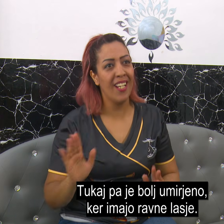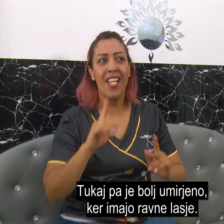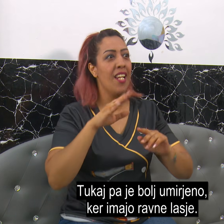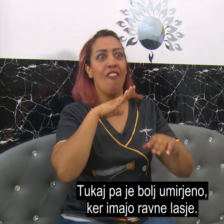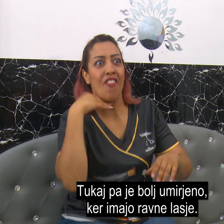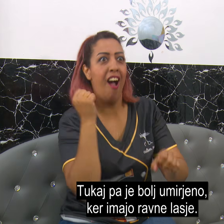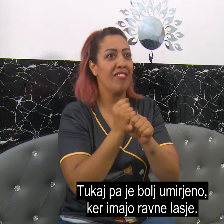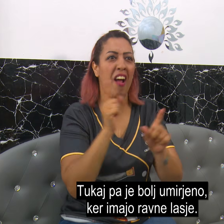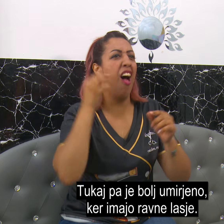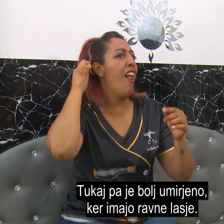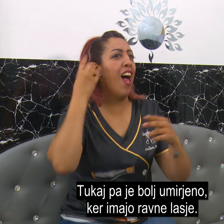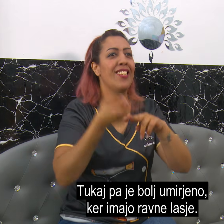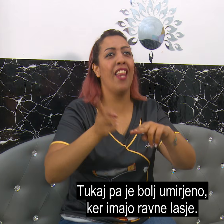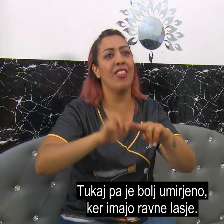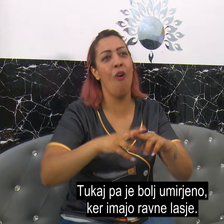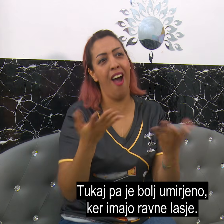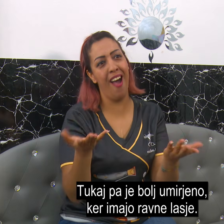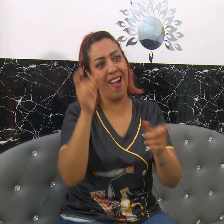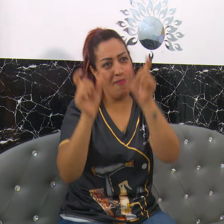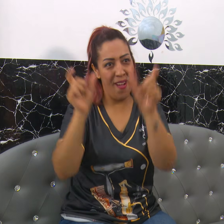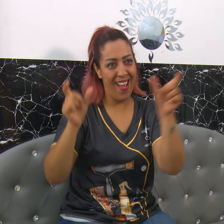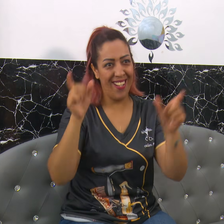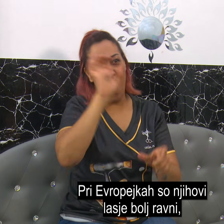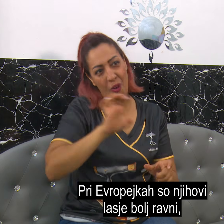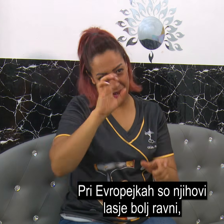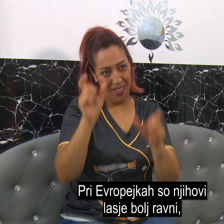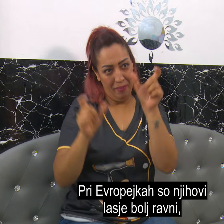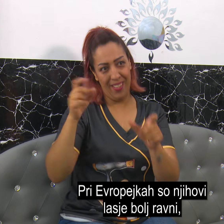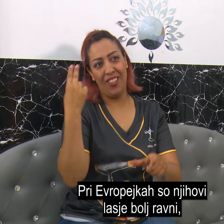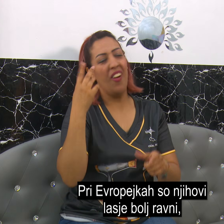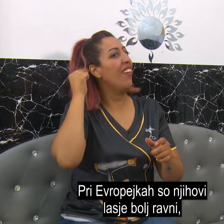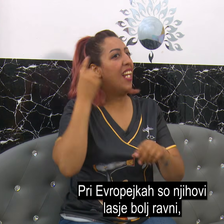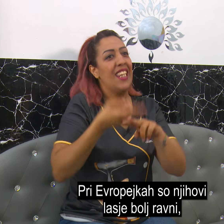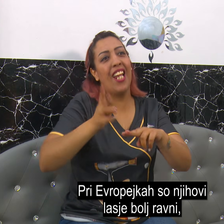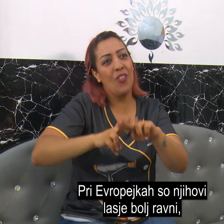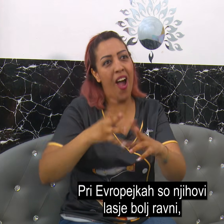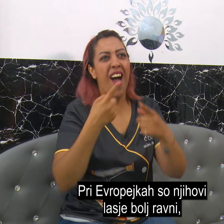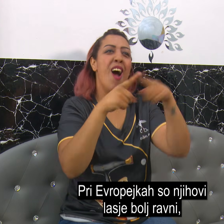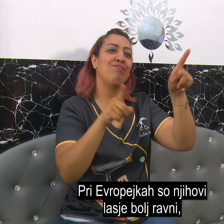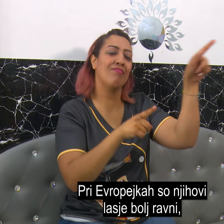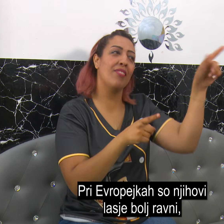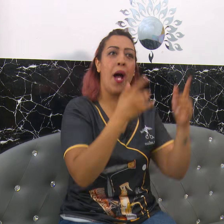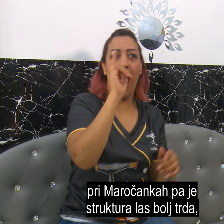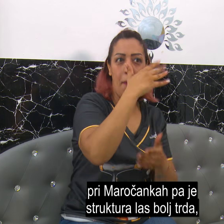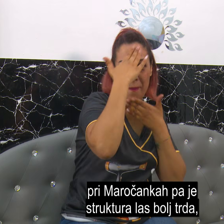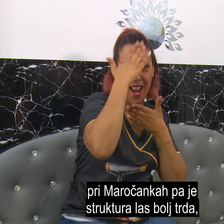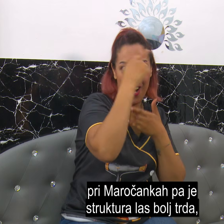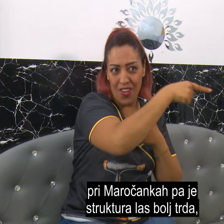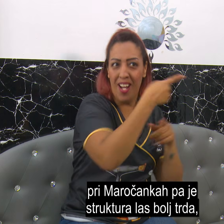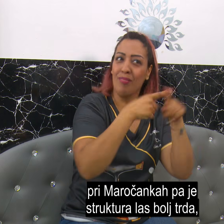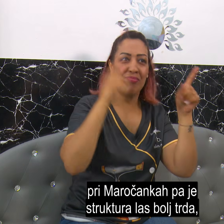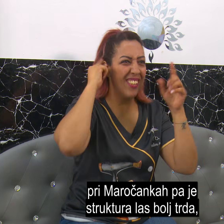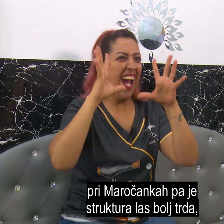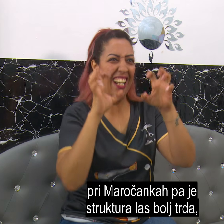Tukaj pa je bolj umirjeno, ker imajo ravne lasje. Pri Evropejkah so njihovi lasje bolj ravni, Pri Maročankah